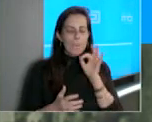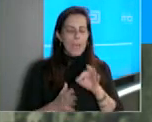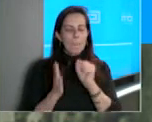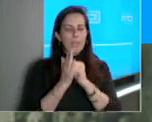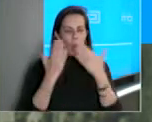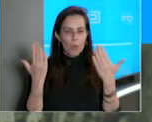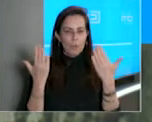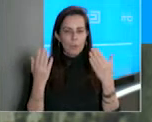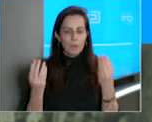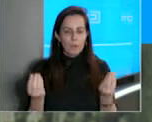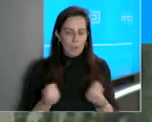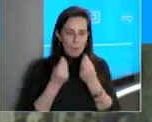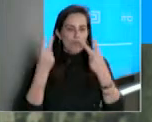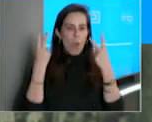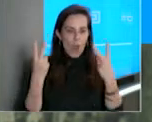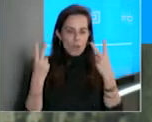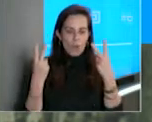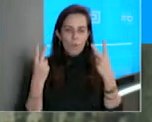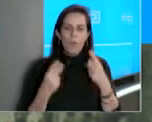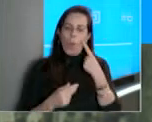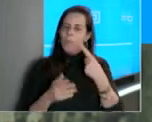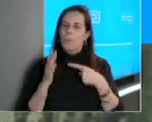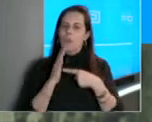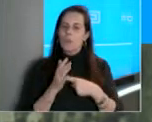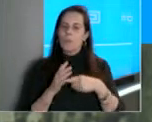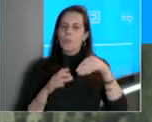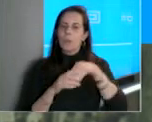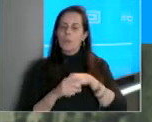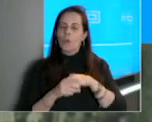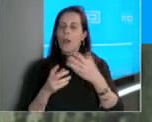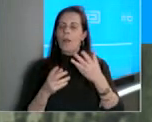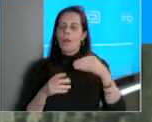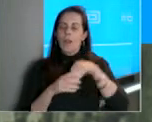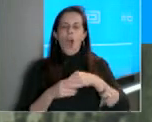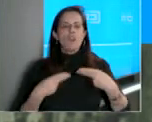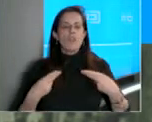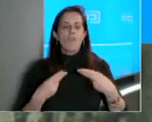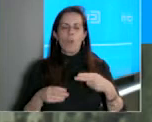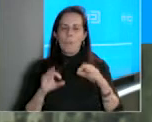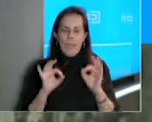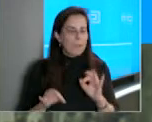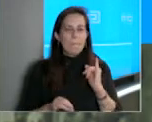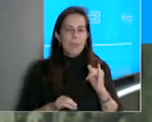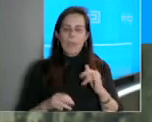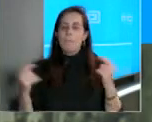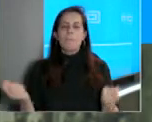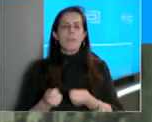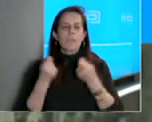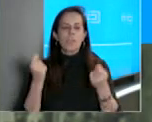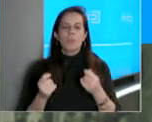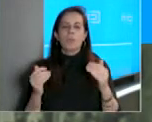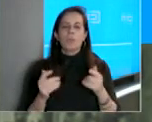בעיתונות כערך ציבורי, באה לידי ביטוי, למשל, בתוכן שיווקי. כן. תוכן שיווקי שזה בעצם פרסומת